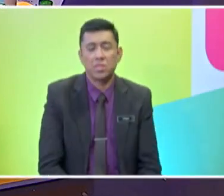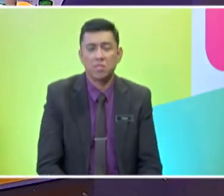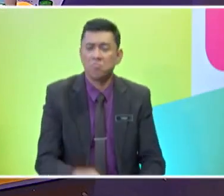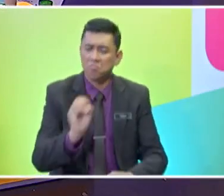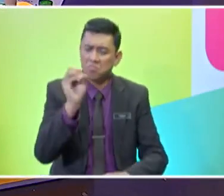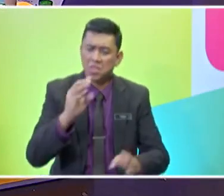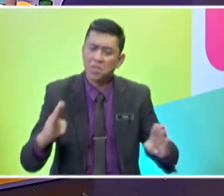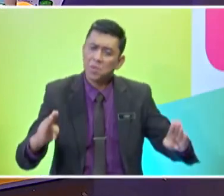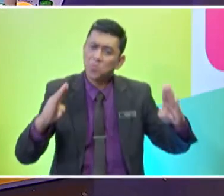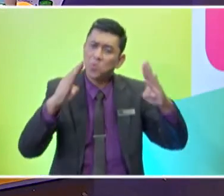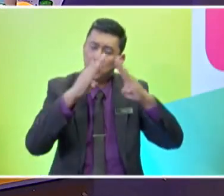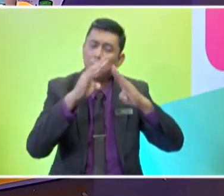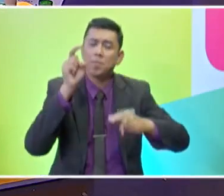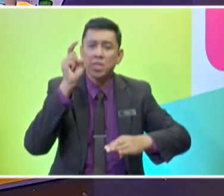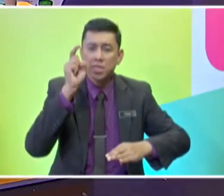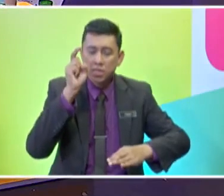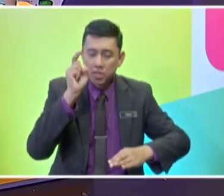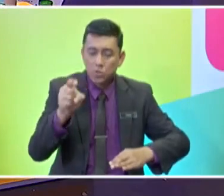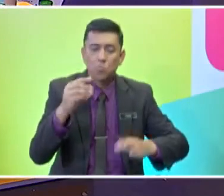dah namanya